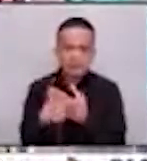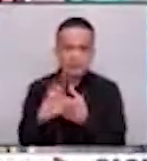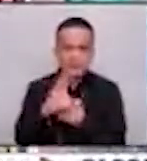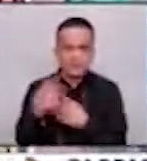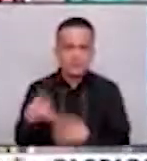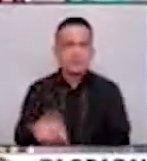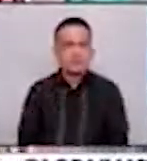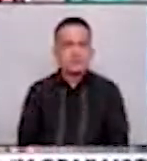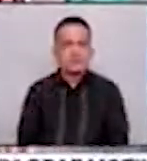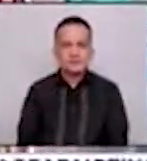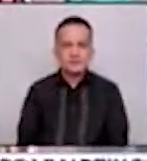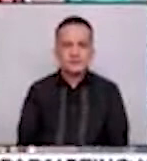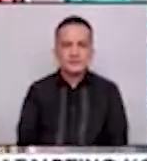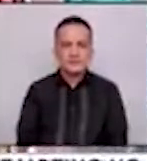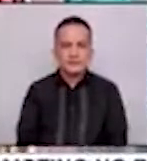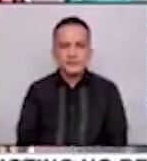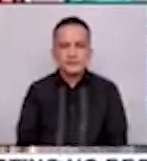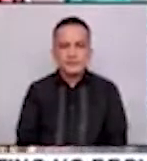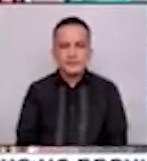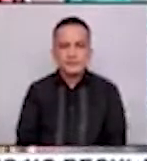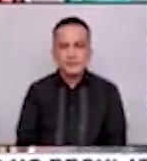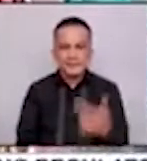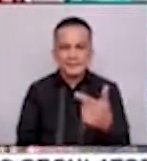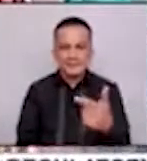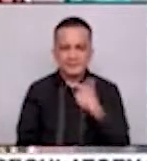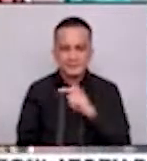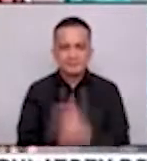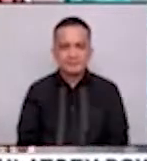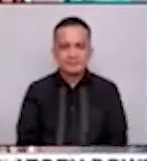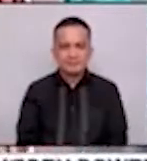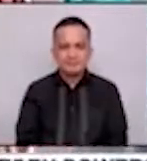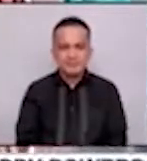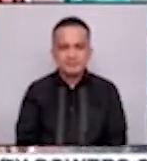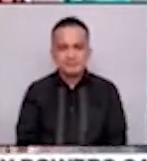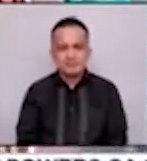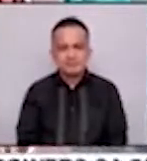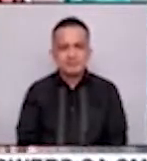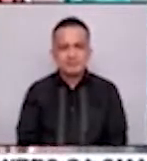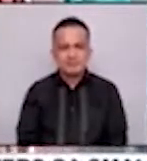niya. Katlea Antonio para sa Morning Show ng Bayan, Rise and Shine, Pilipinas.